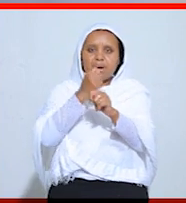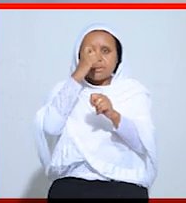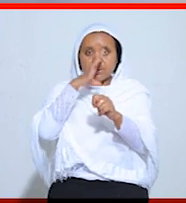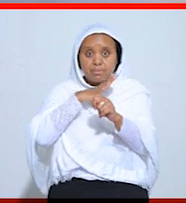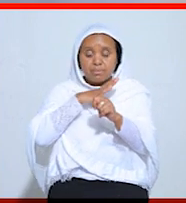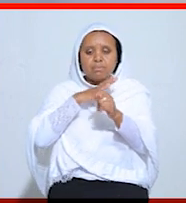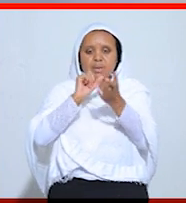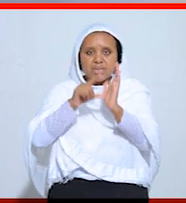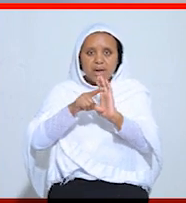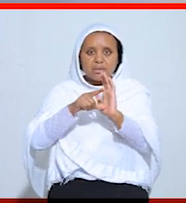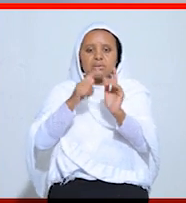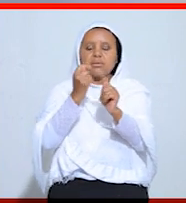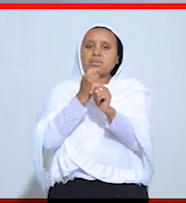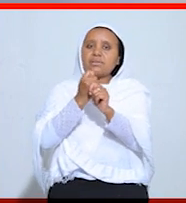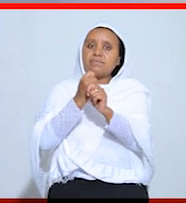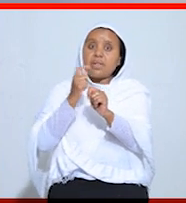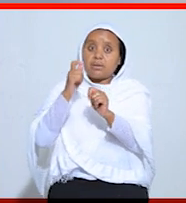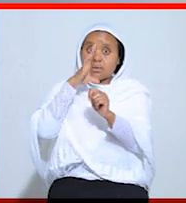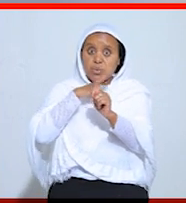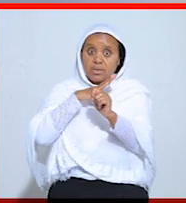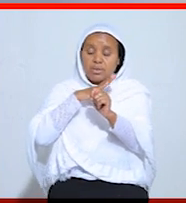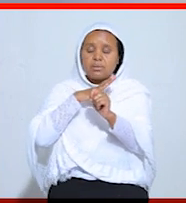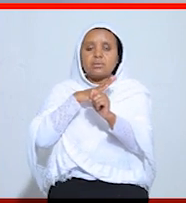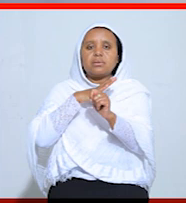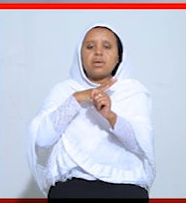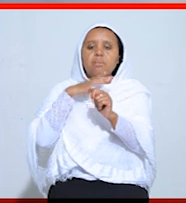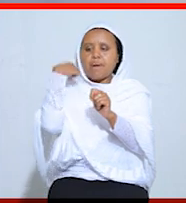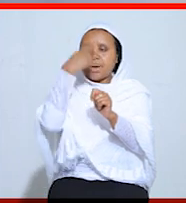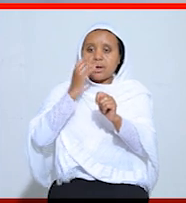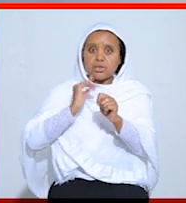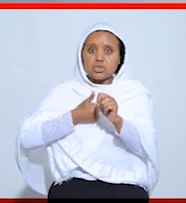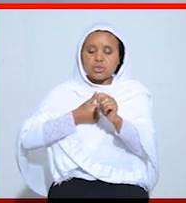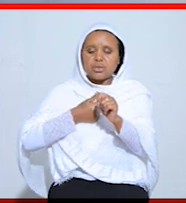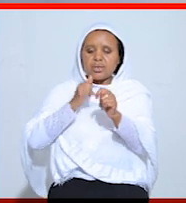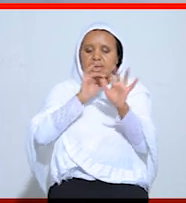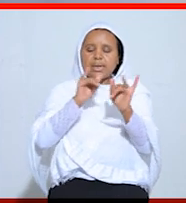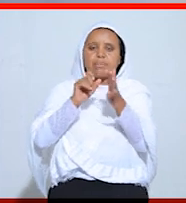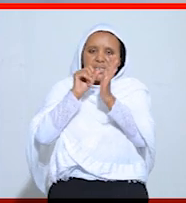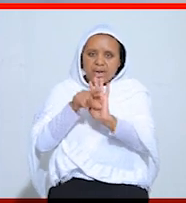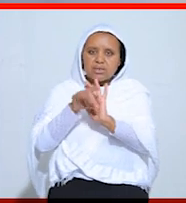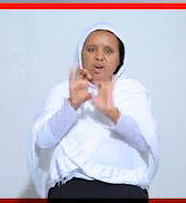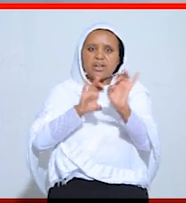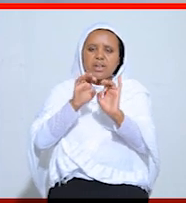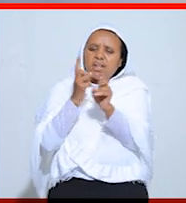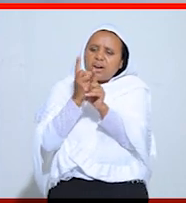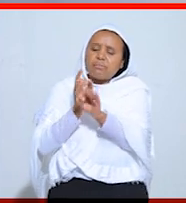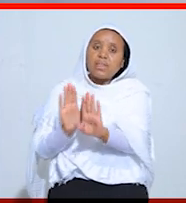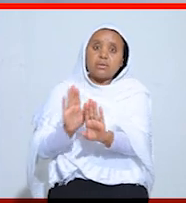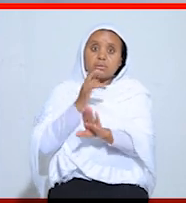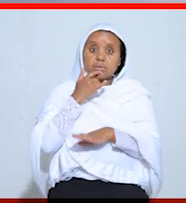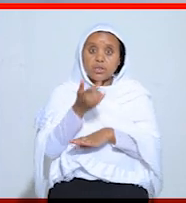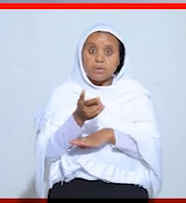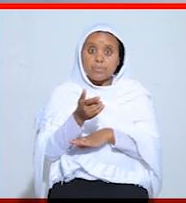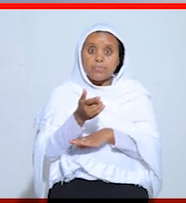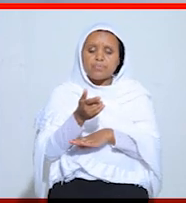ሰብአ በአርአያነ ወበአምሳሊነ፣ ሰውን በመልካችን እንደ ምሳሌያችን አድርገን እንፍጠር